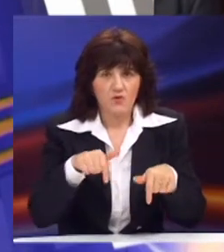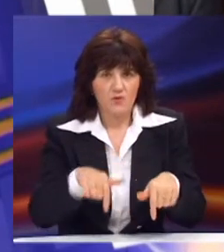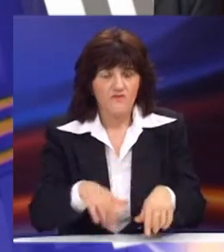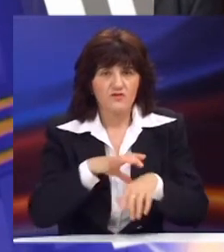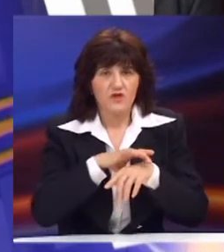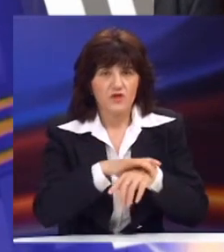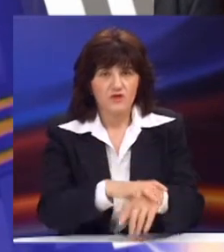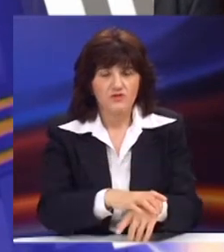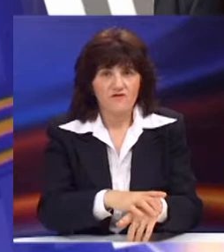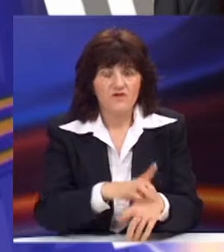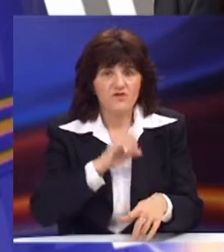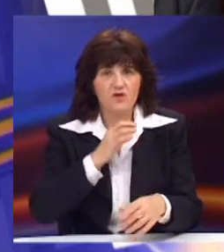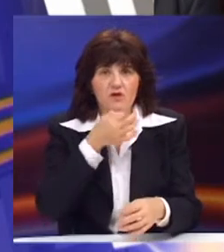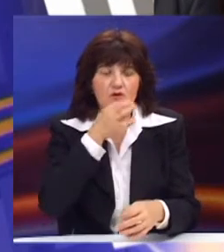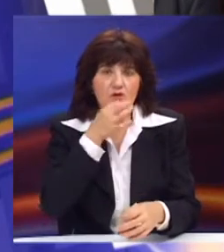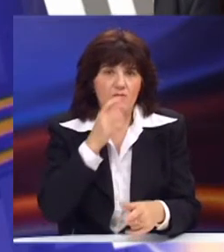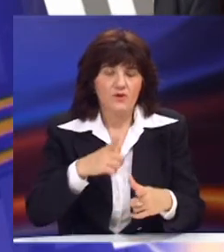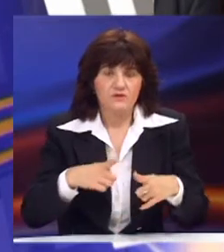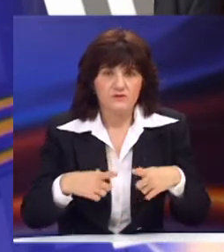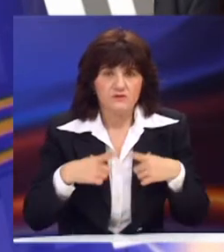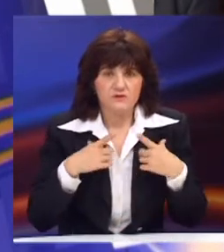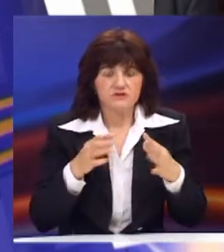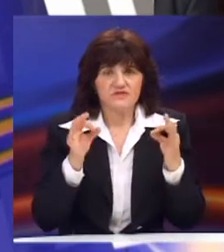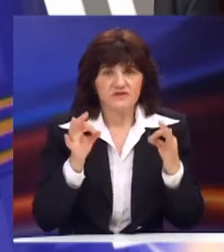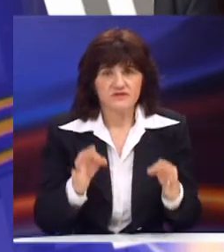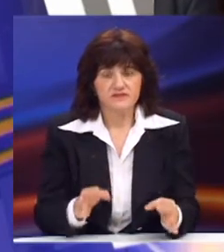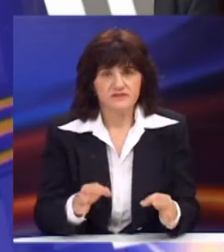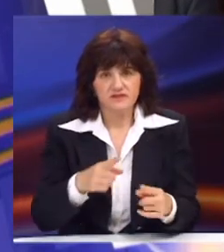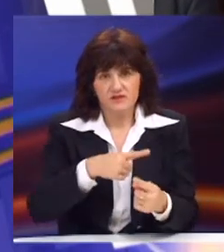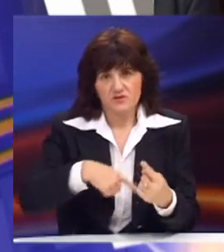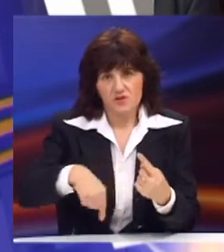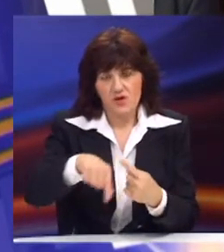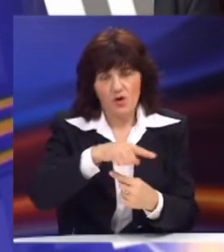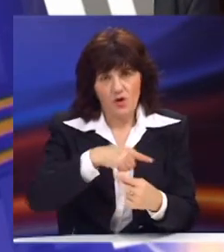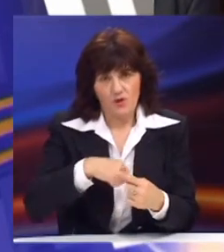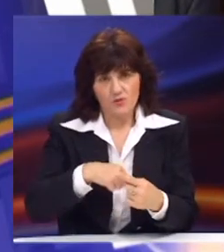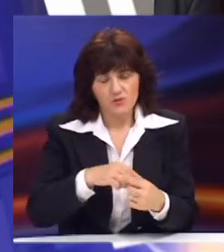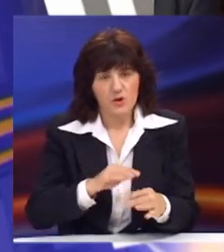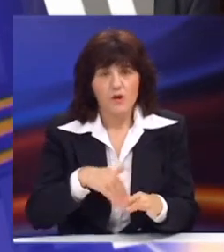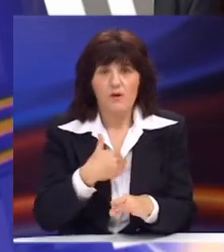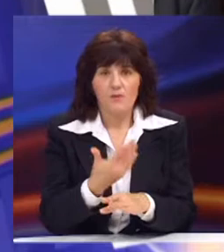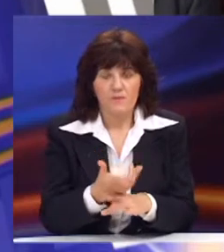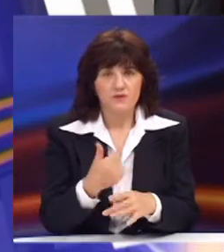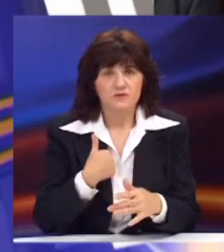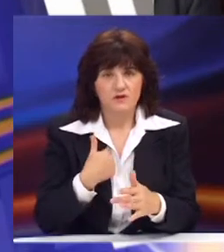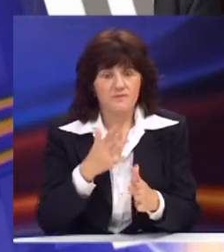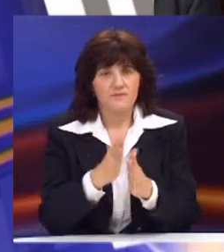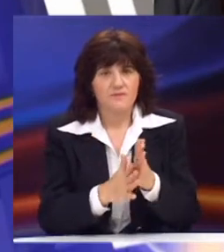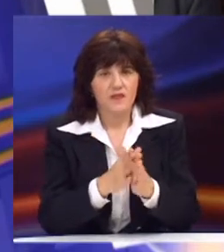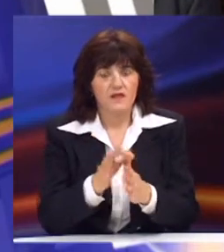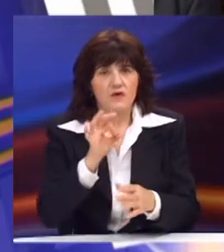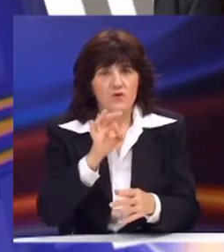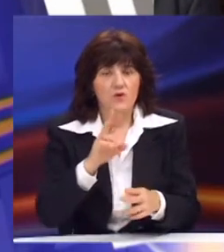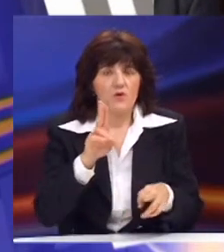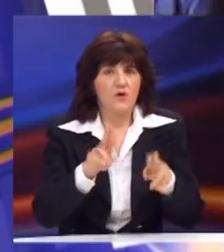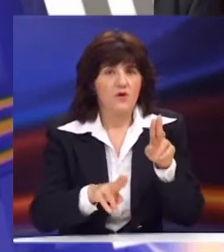doveli bolju političku situaciju i generalno stabilnije okruženje, a posle toga razgovarali